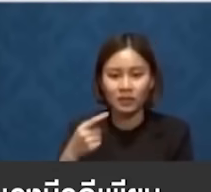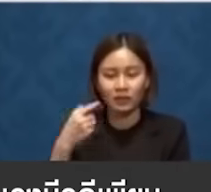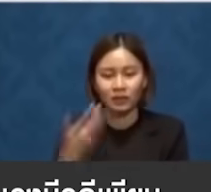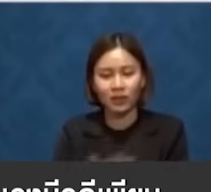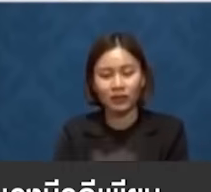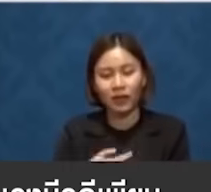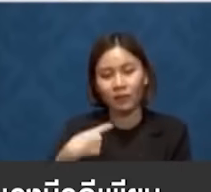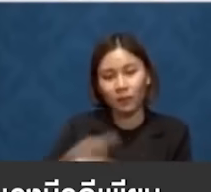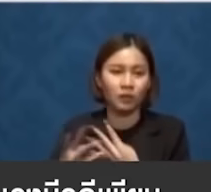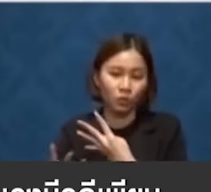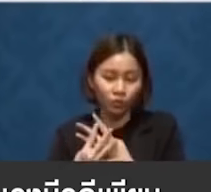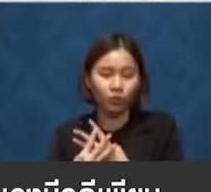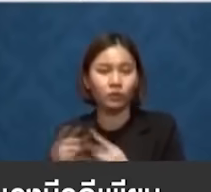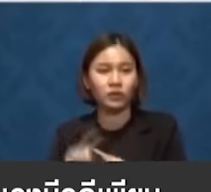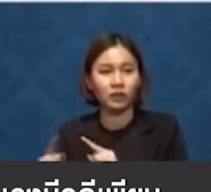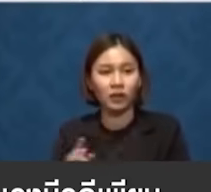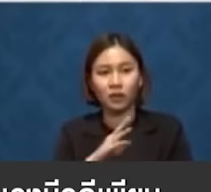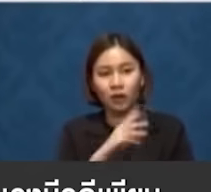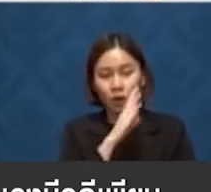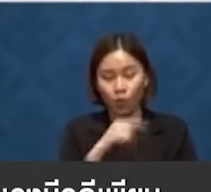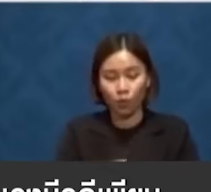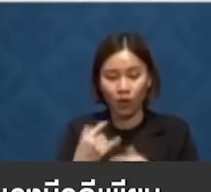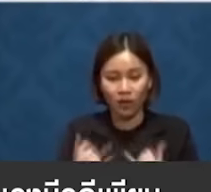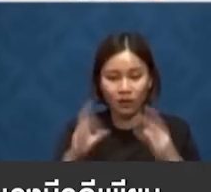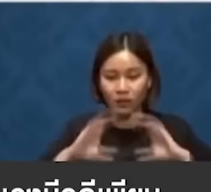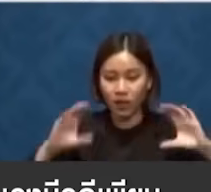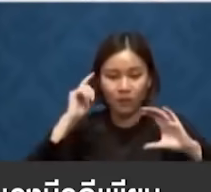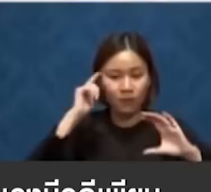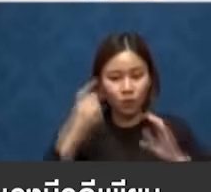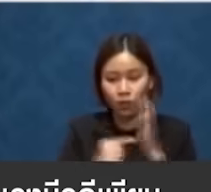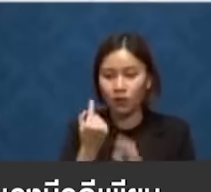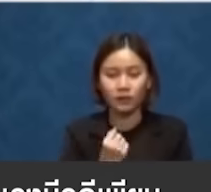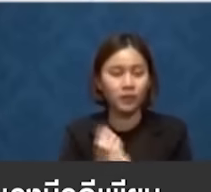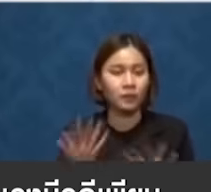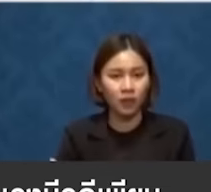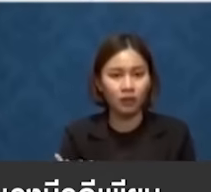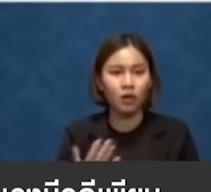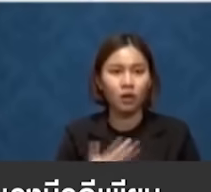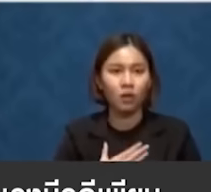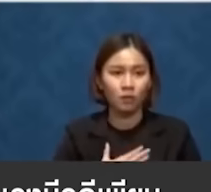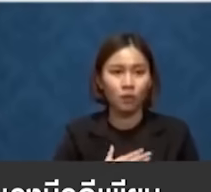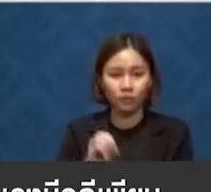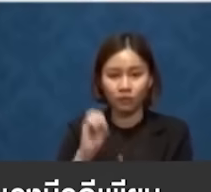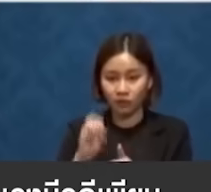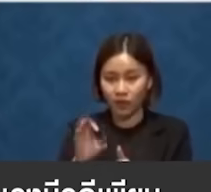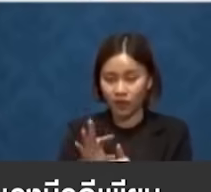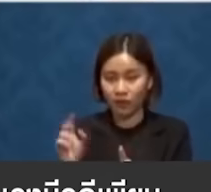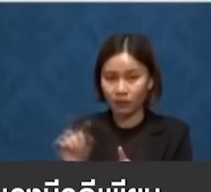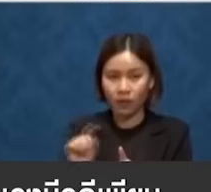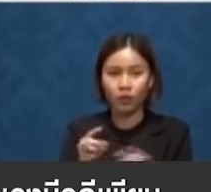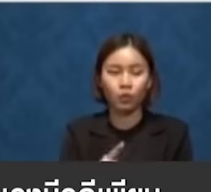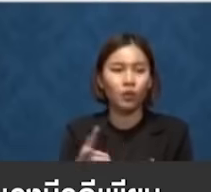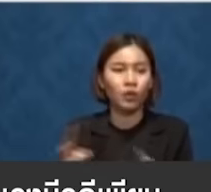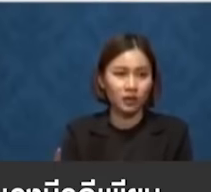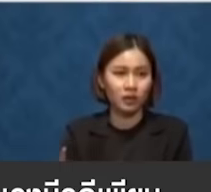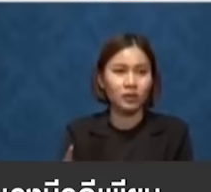าคือการด้อยค่าคนอื่นได้ก็ทำให้คนเขามองสายตาด้อยค่าตัวเองได้เหมือนกันโตโต้เนี่ยได้อภิปรายยกตัวเลข